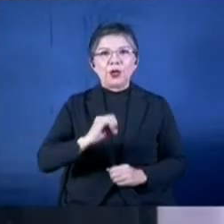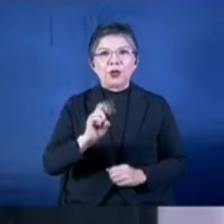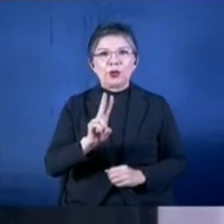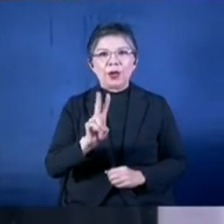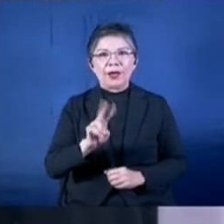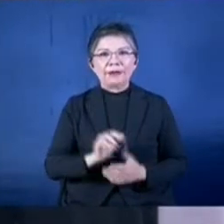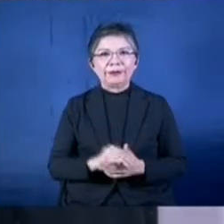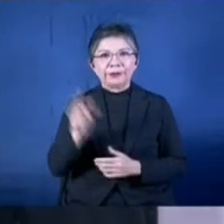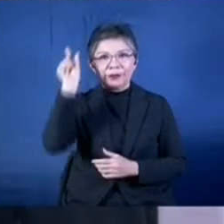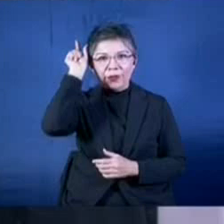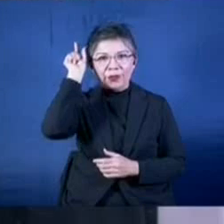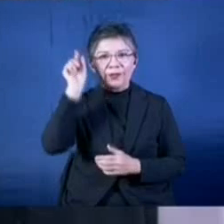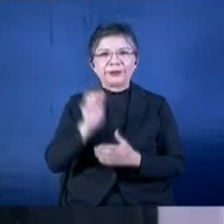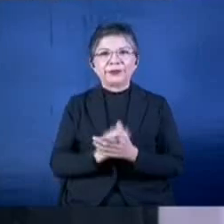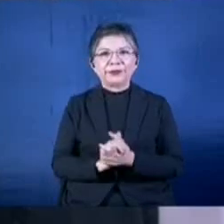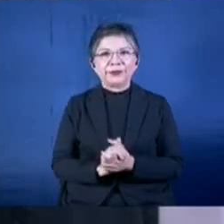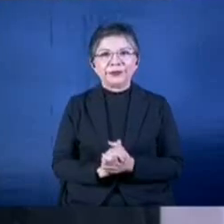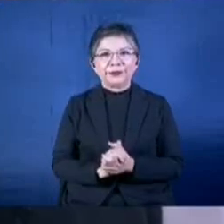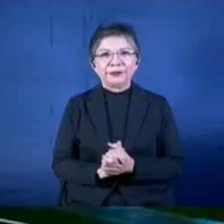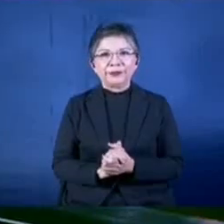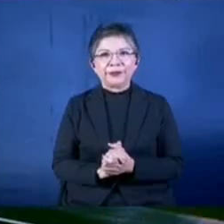02 Sandiaga Salahuddin Uno.